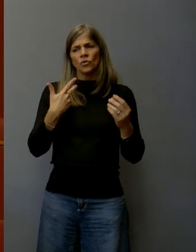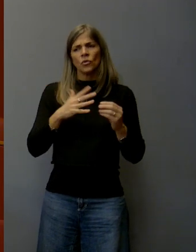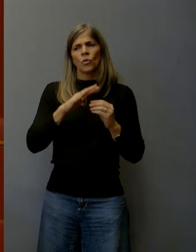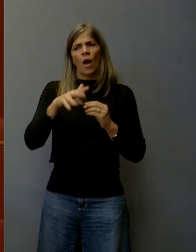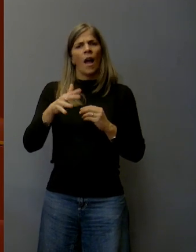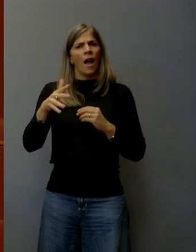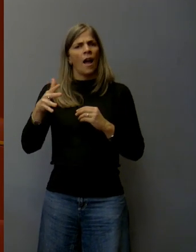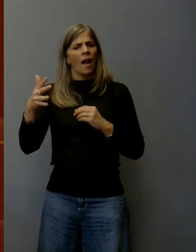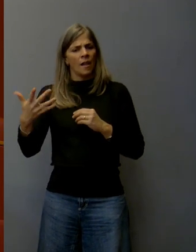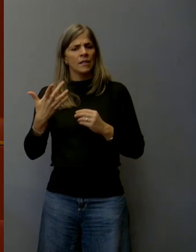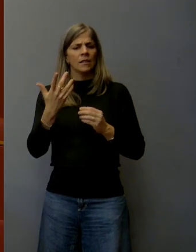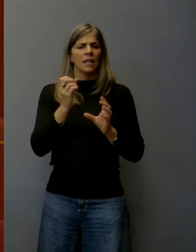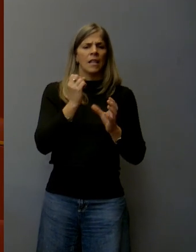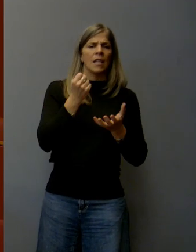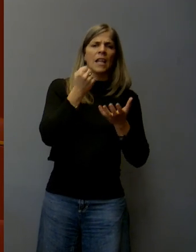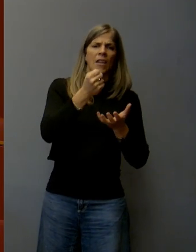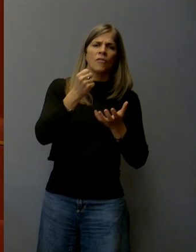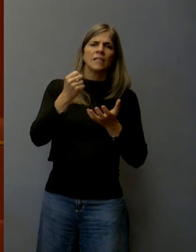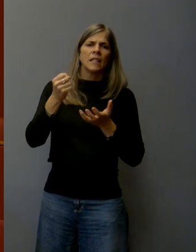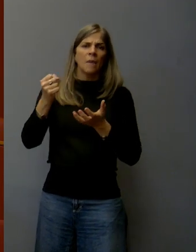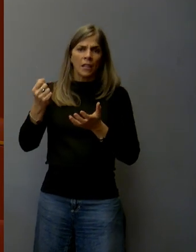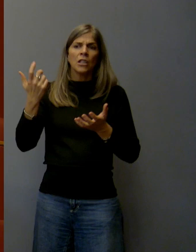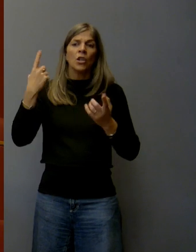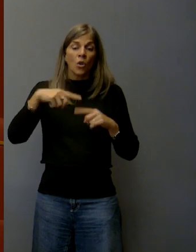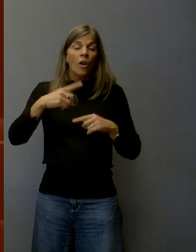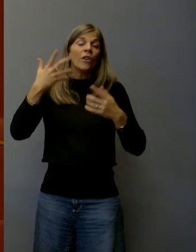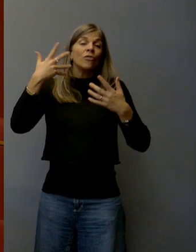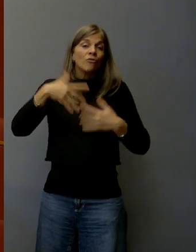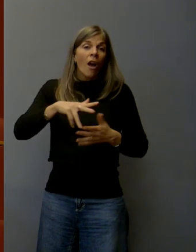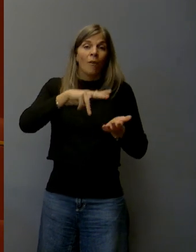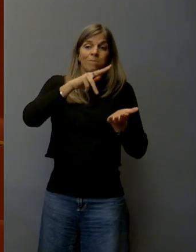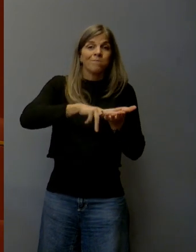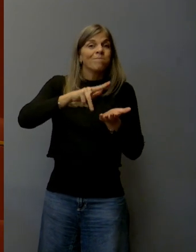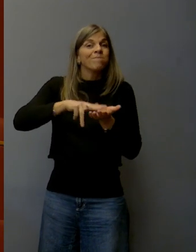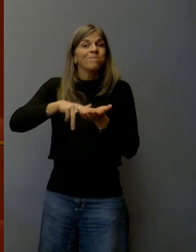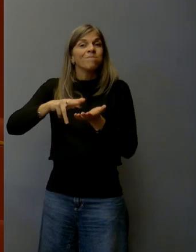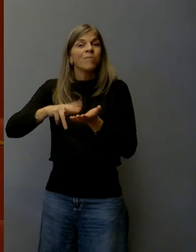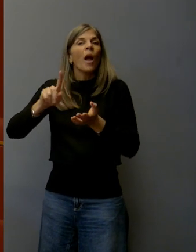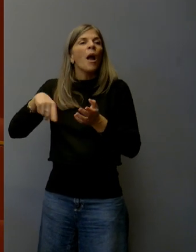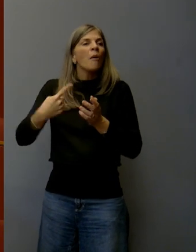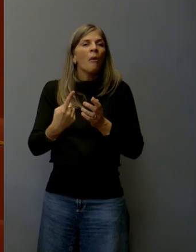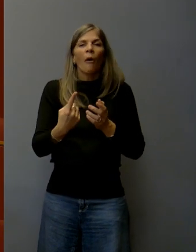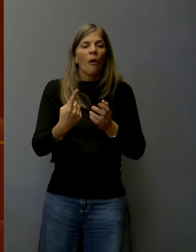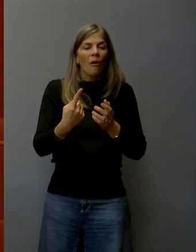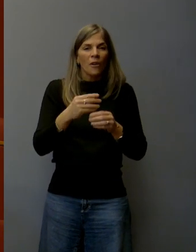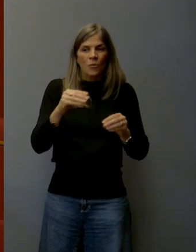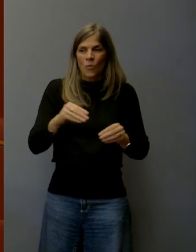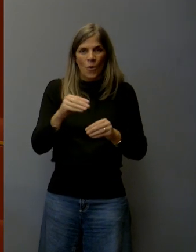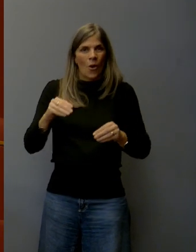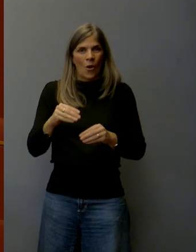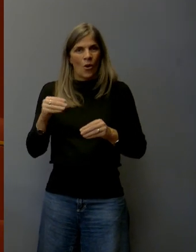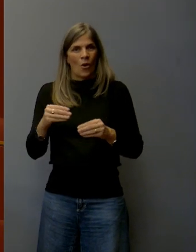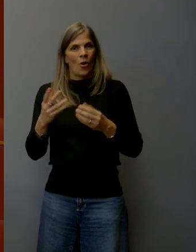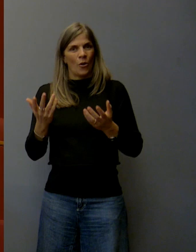Diciamo altri investimenti che appunto rispetto ai quali Noi abbiamo già una serie di i dati che confliggono Ma magari li vediamo lungo